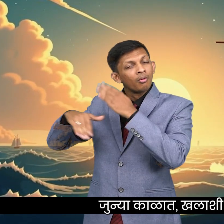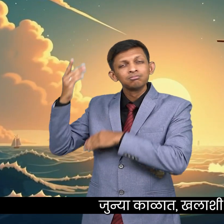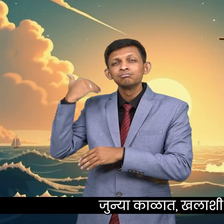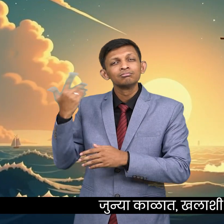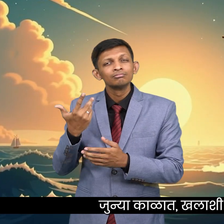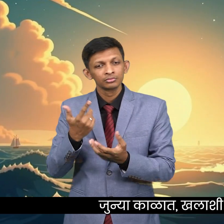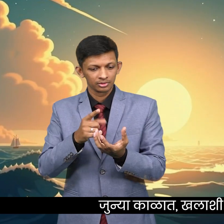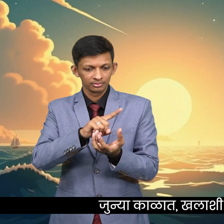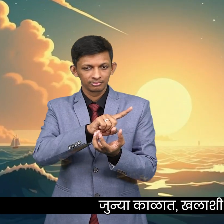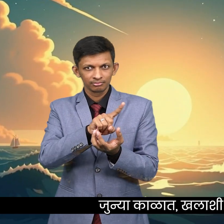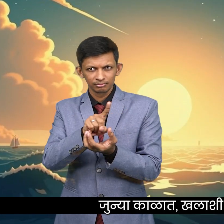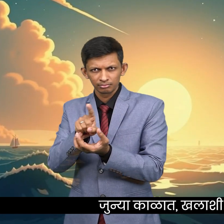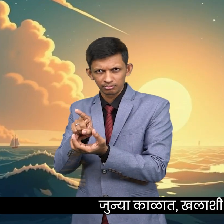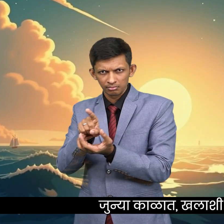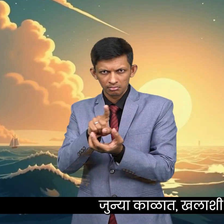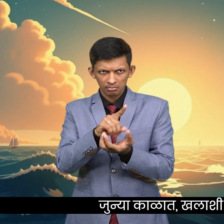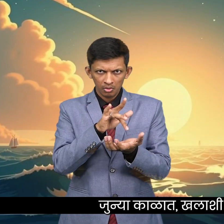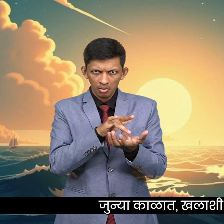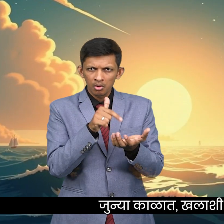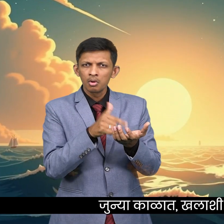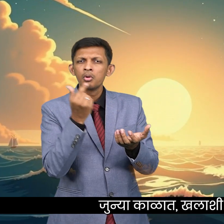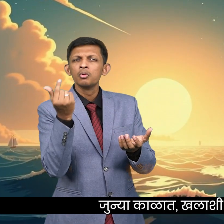जुन्या काळात खलाशी हे